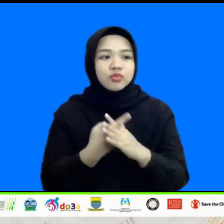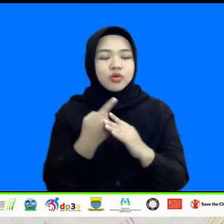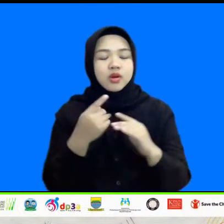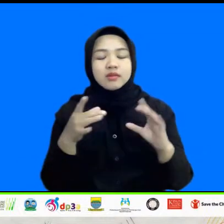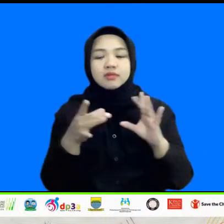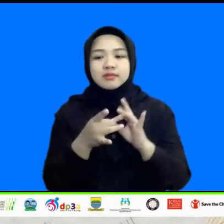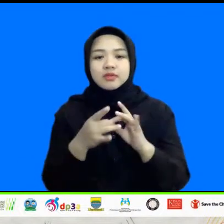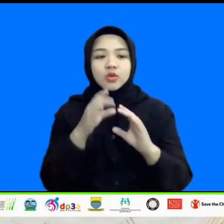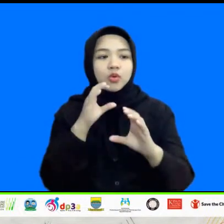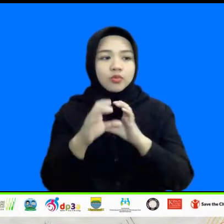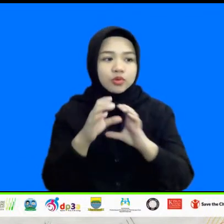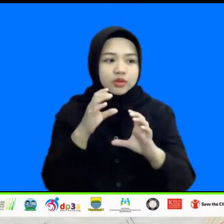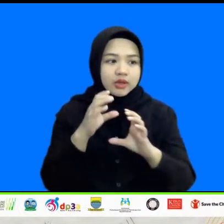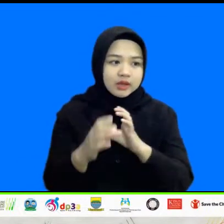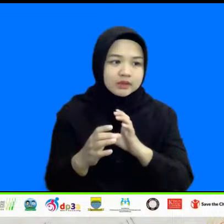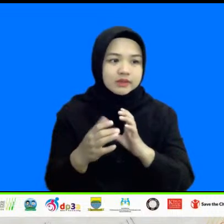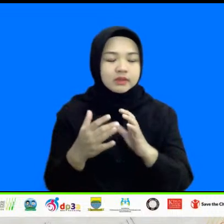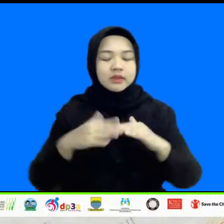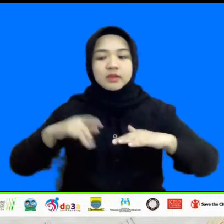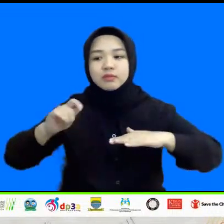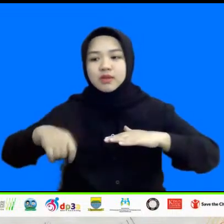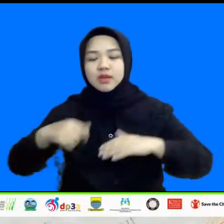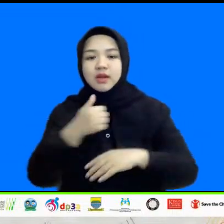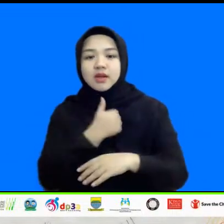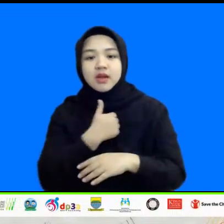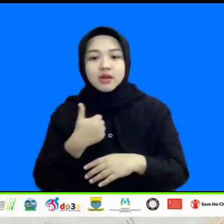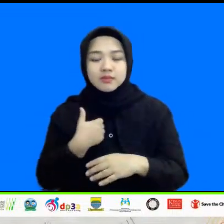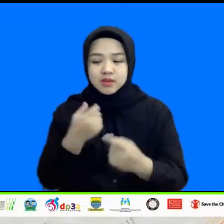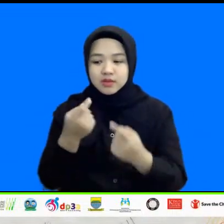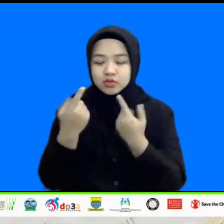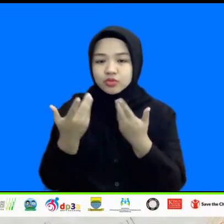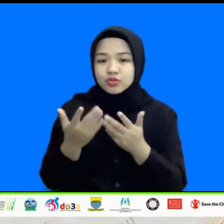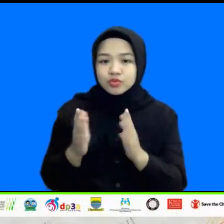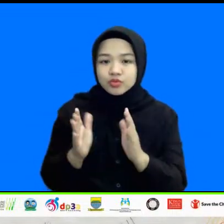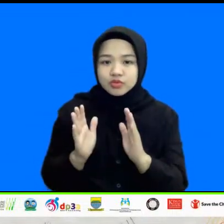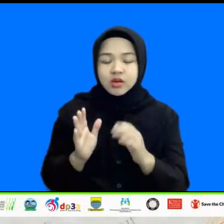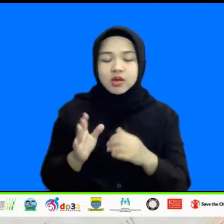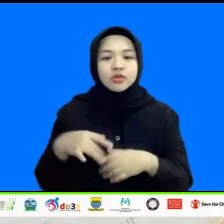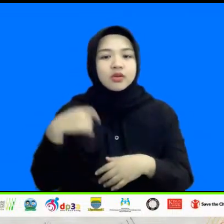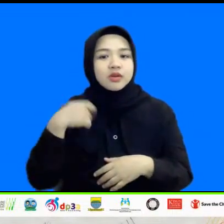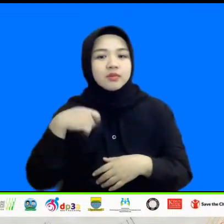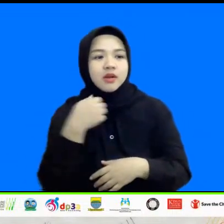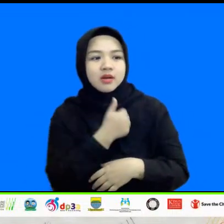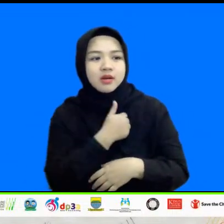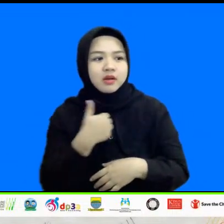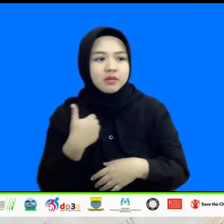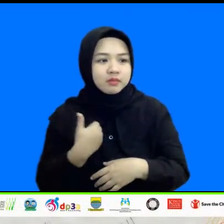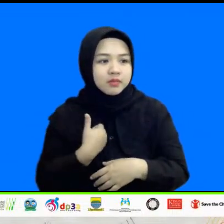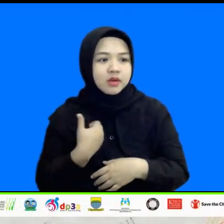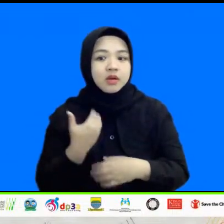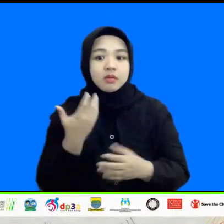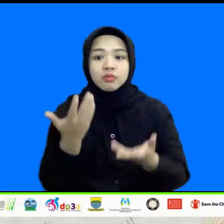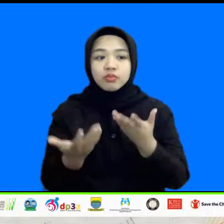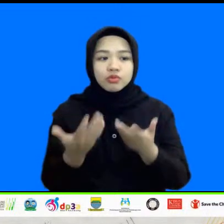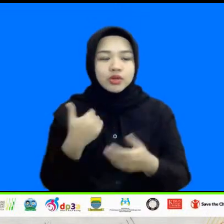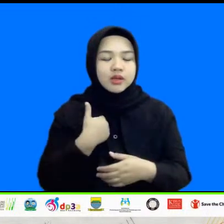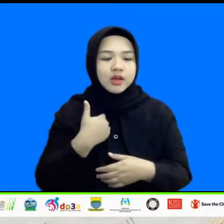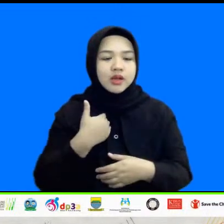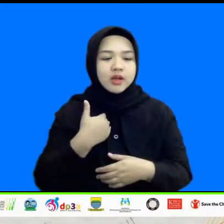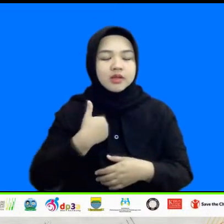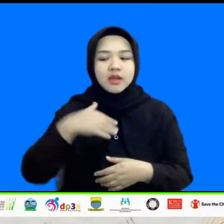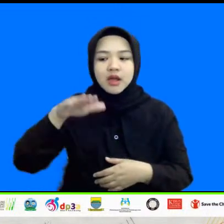Bu antara Pengadilan Agama dengan kami mana atau Kemenag juga manakala ada anak